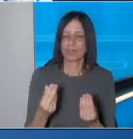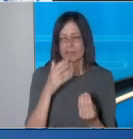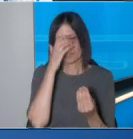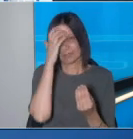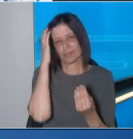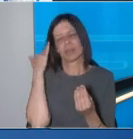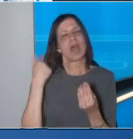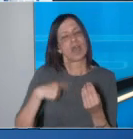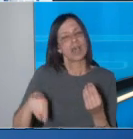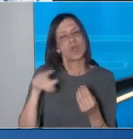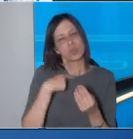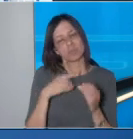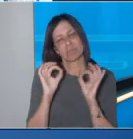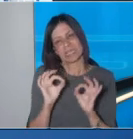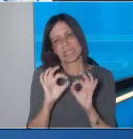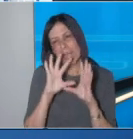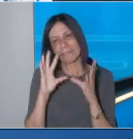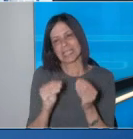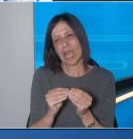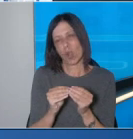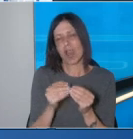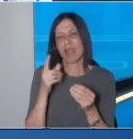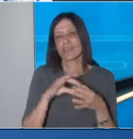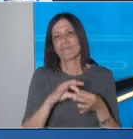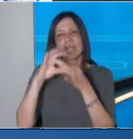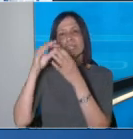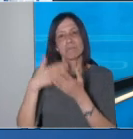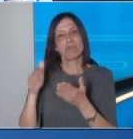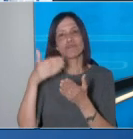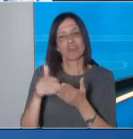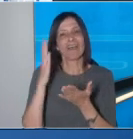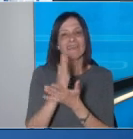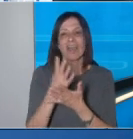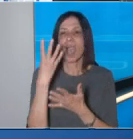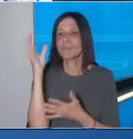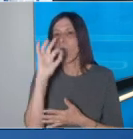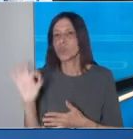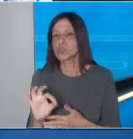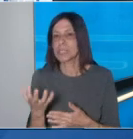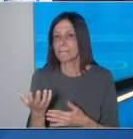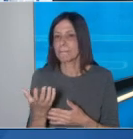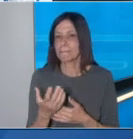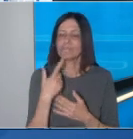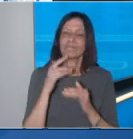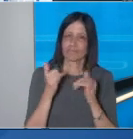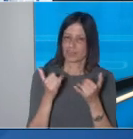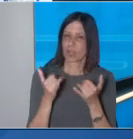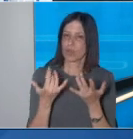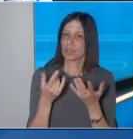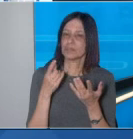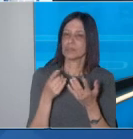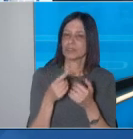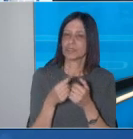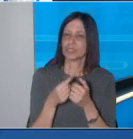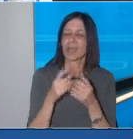טוב גם לך. אנחנו בסדר בסך הכל, רק שהאינפלציה ממשיכה לטפס כבר 4%. נכון מאוד, זה